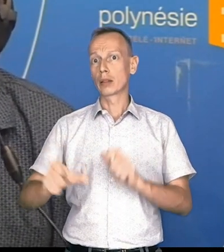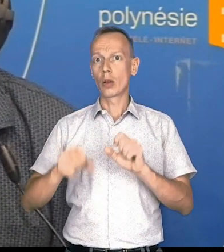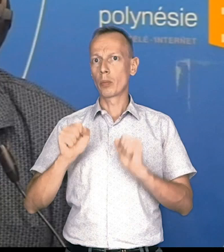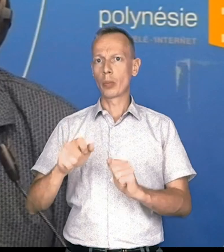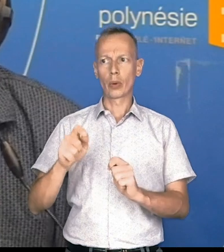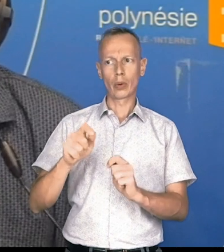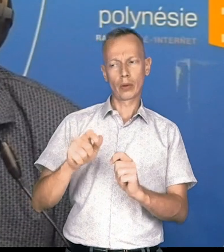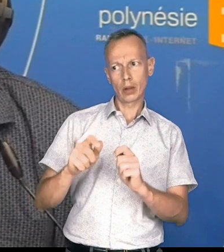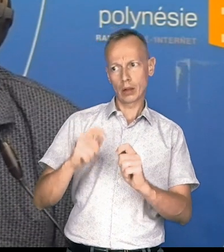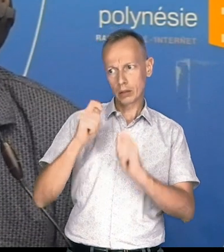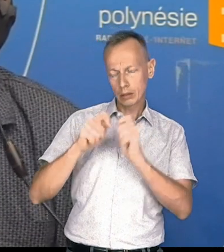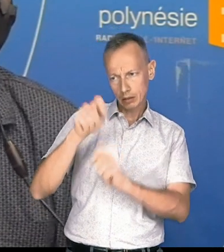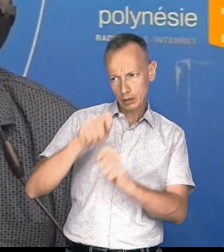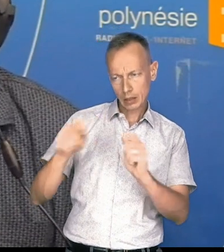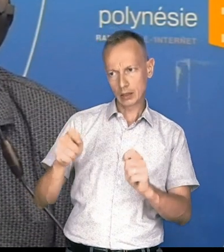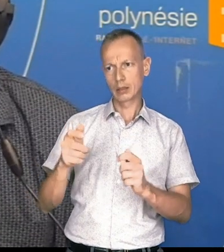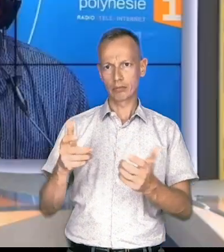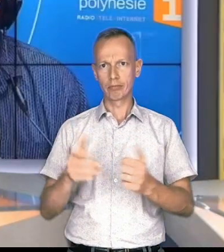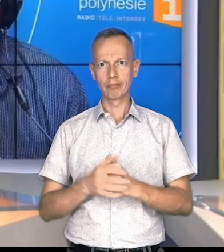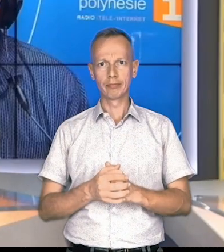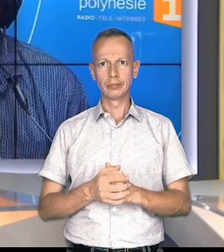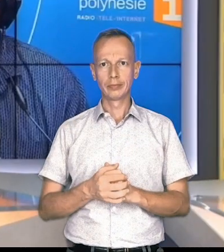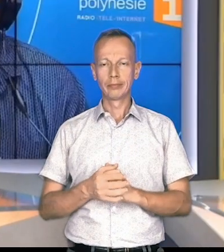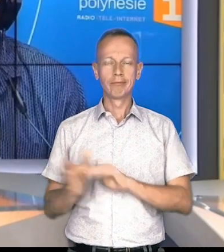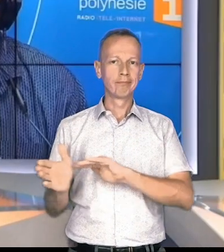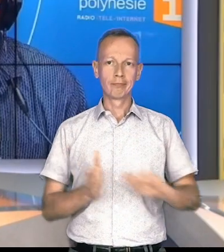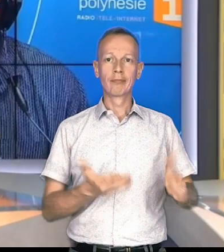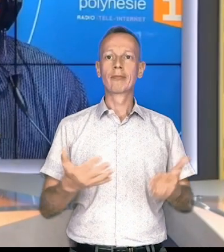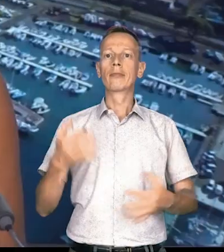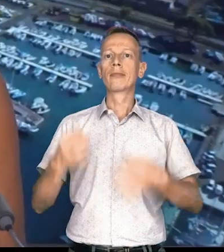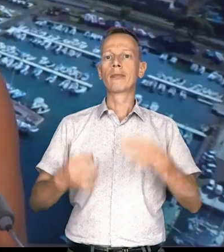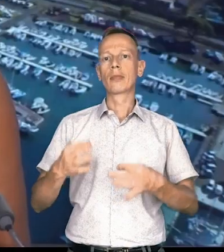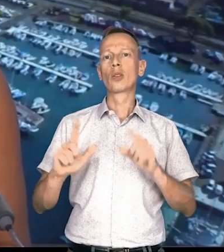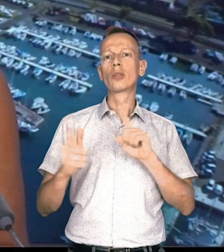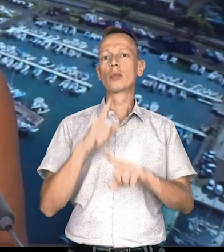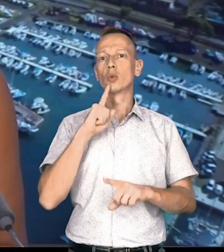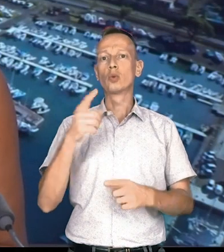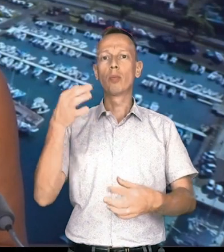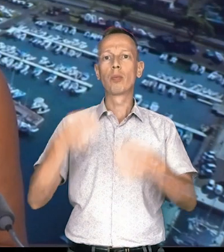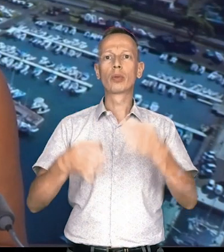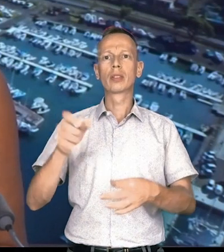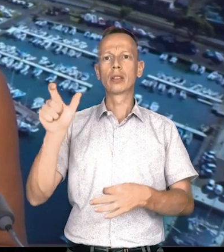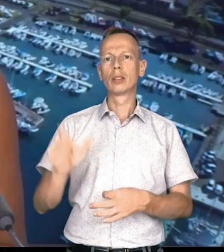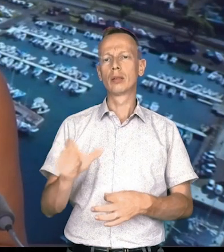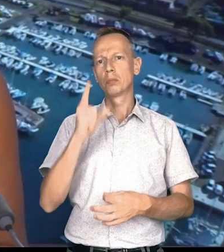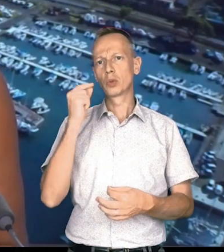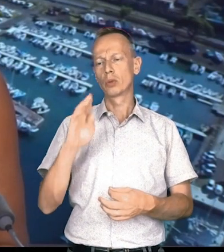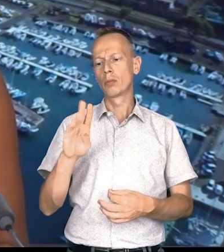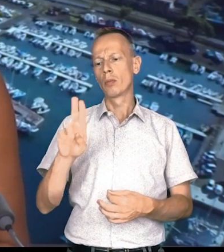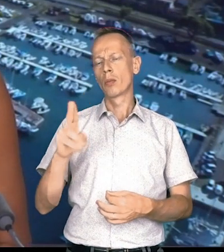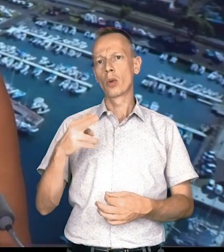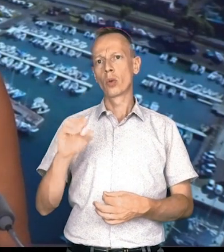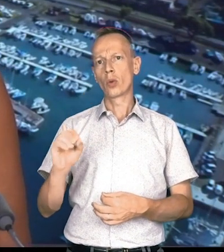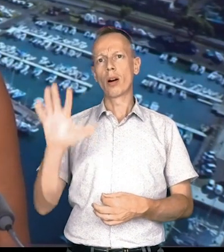nombre de personnes puissent être testées. Justice à présent, 2e jour de procès